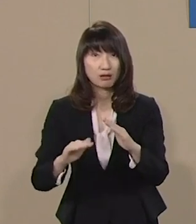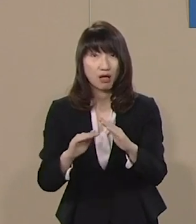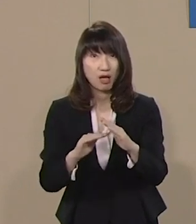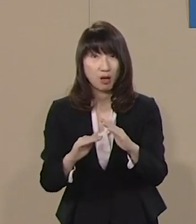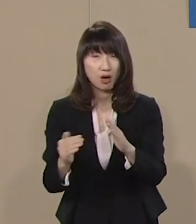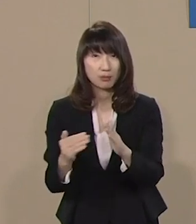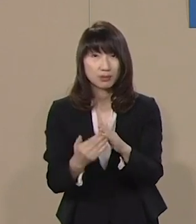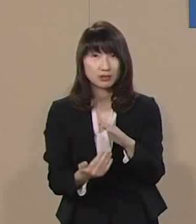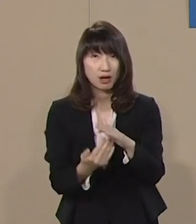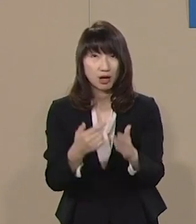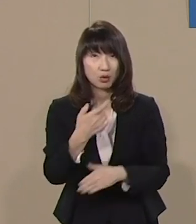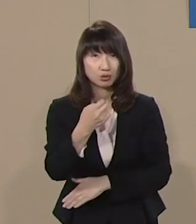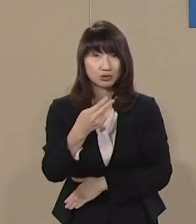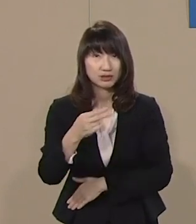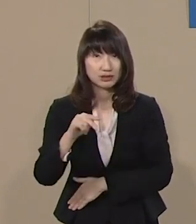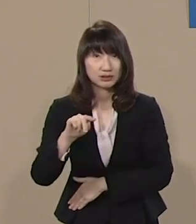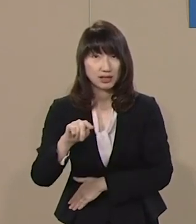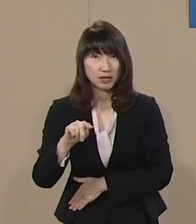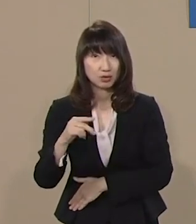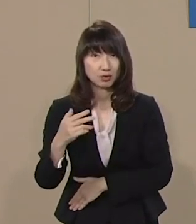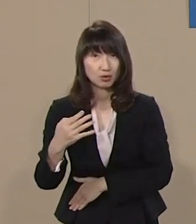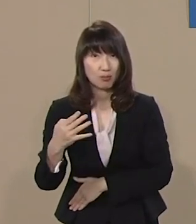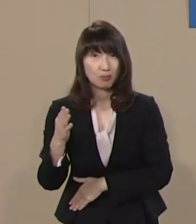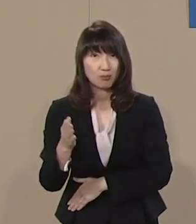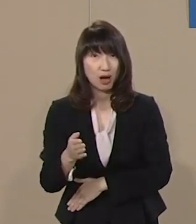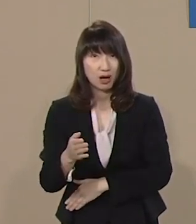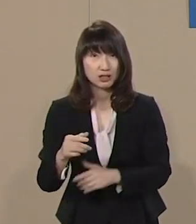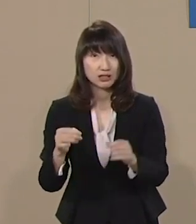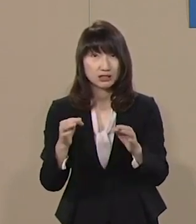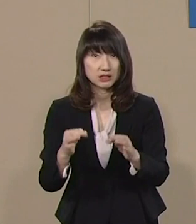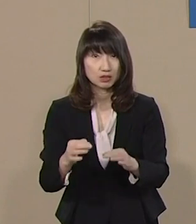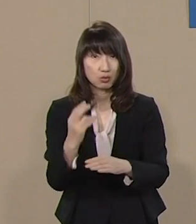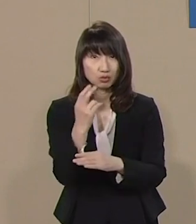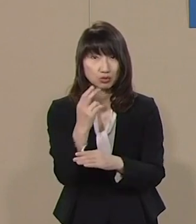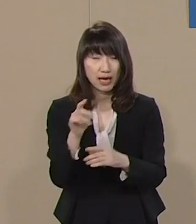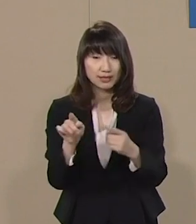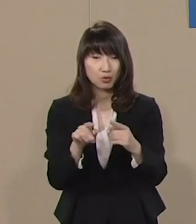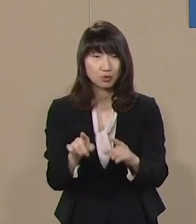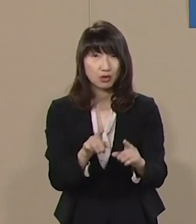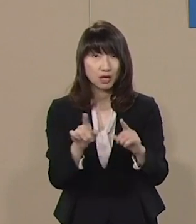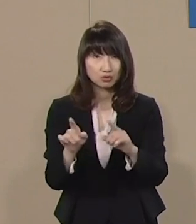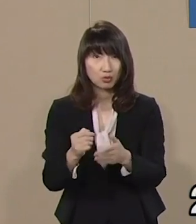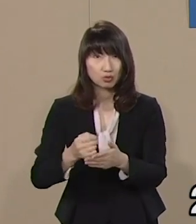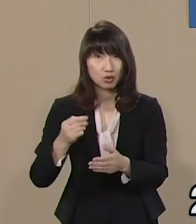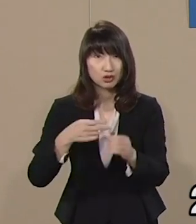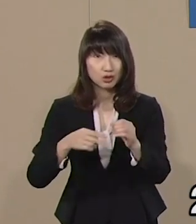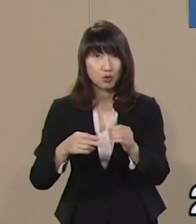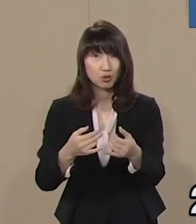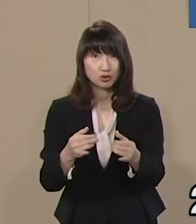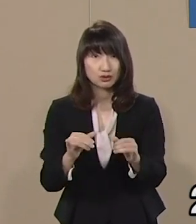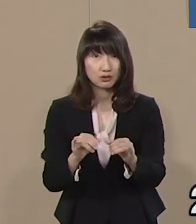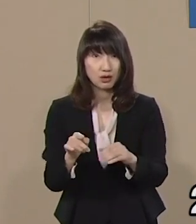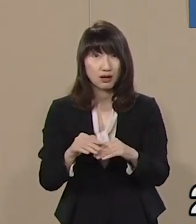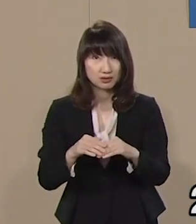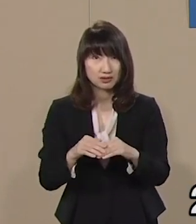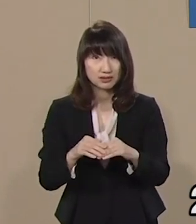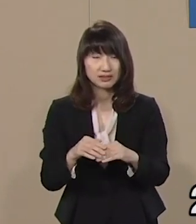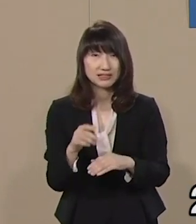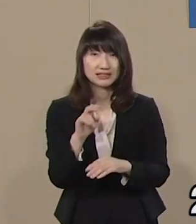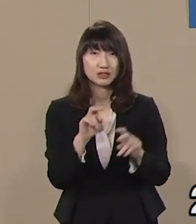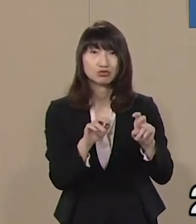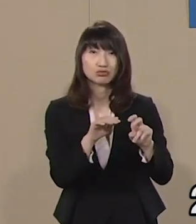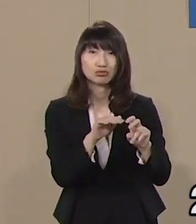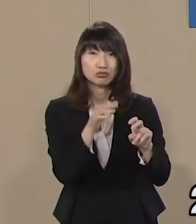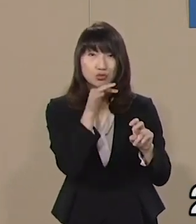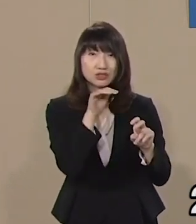最高62.4パーああああああ日本銀行の調査一人暮らしの貯蓄ゼロ世帯20代で61パー3